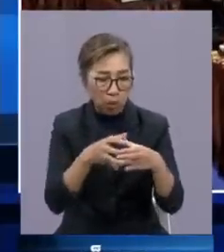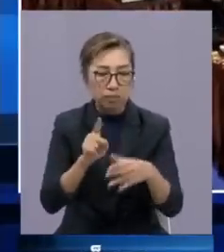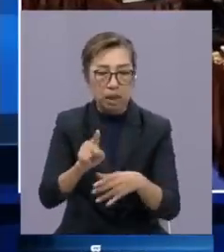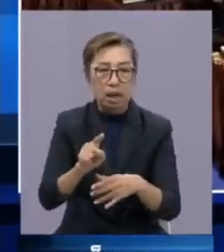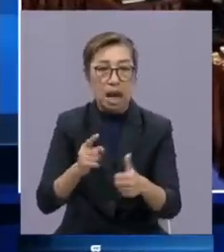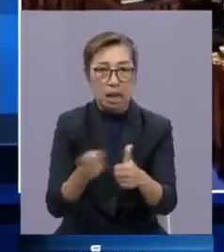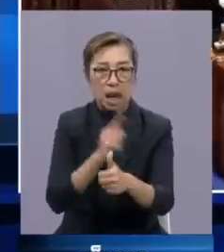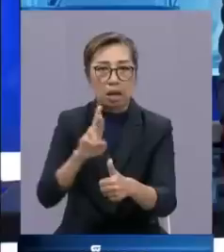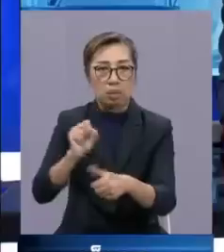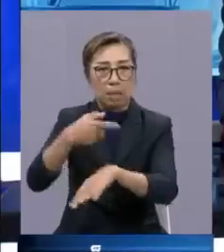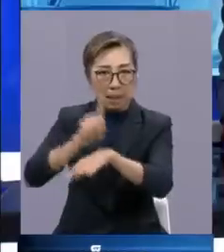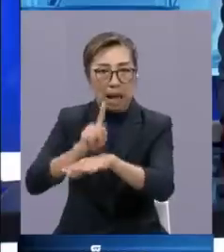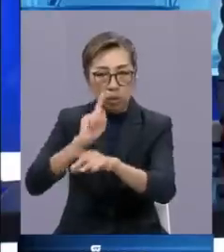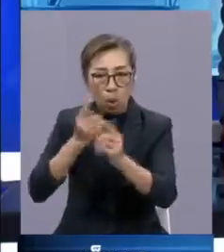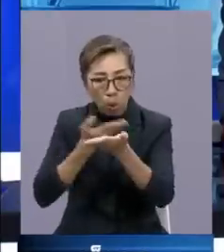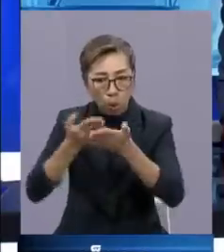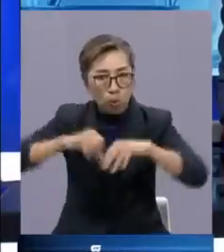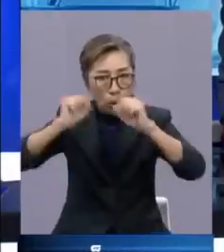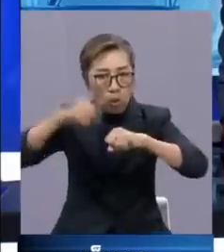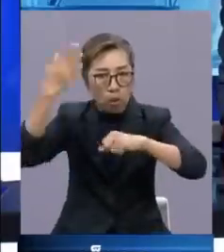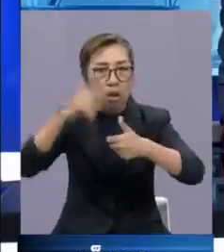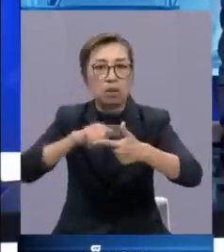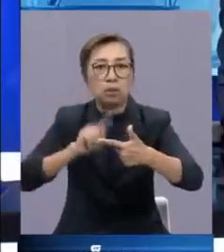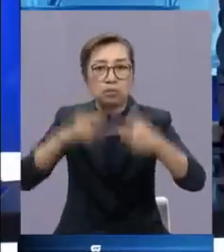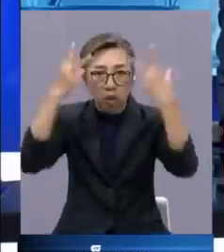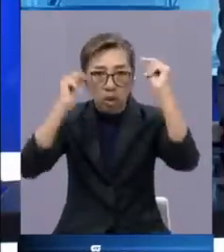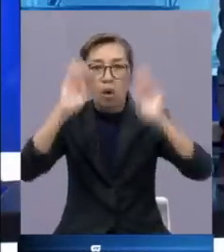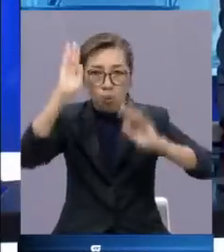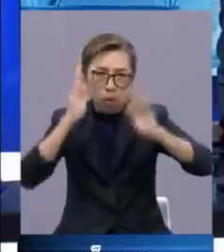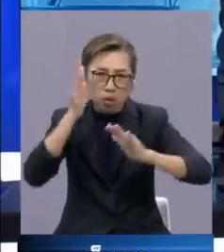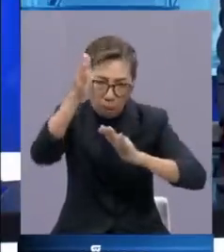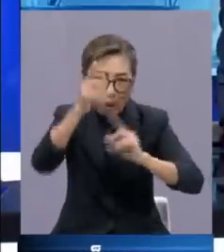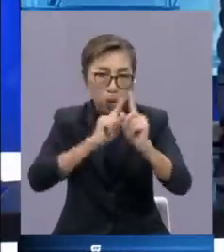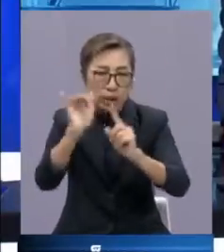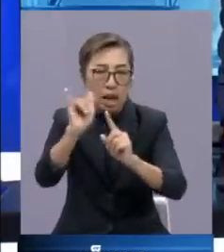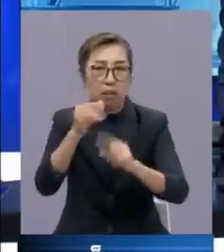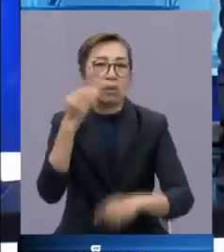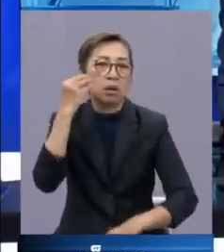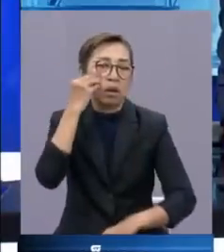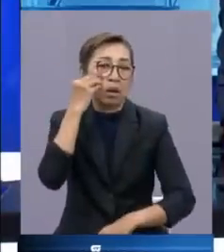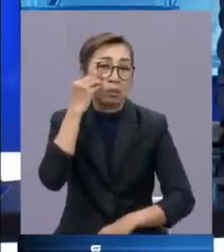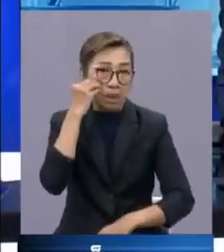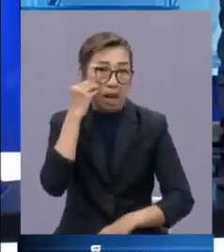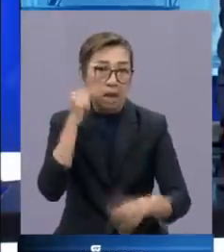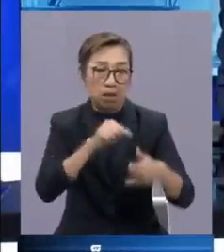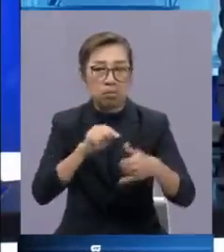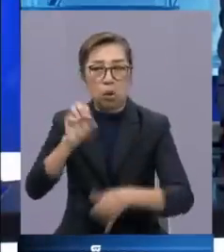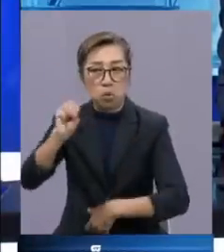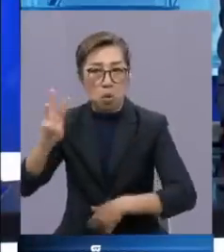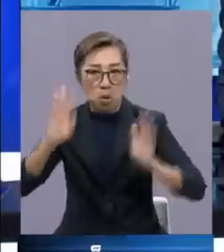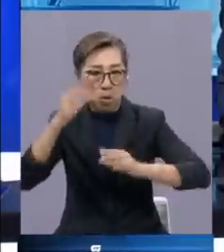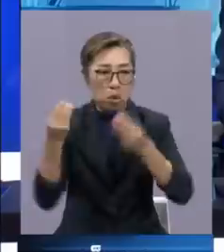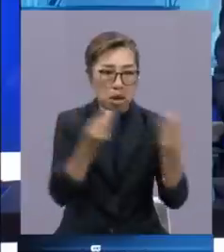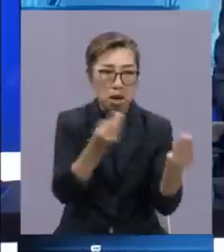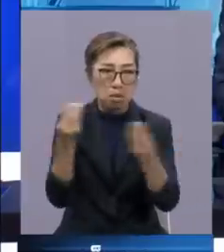ภาใช่ไหมครับอันนี้ยังไม่นับรวมในส่วนของการเลือกโหวตนายกกันอีกที่คุณพิธาต้องผ่านด่านสว.หรือแม้แต่ความคิด